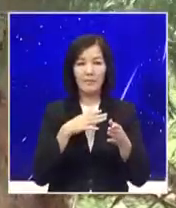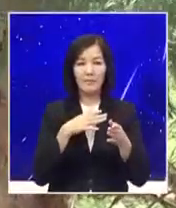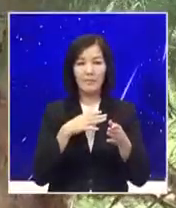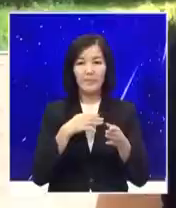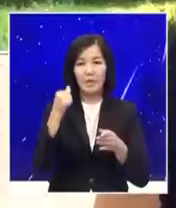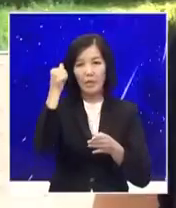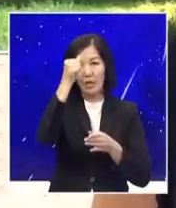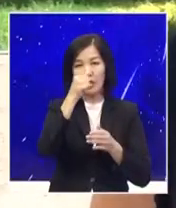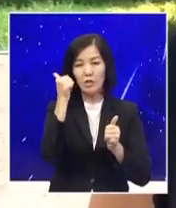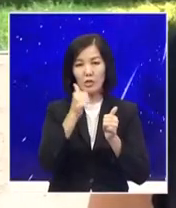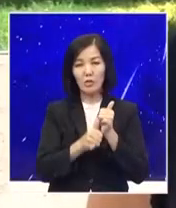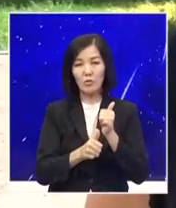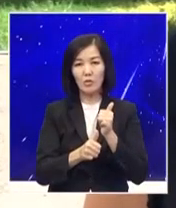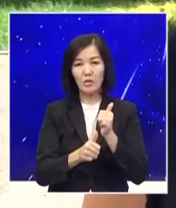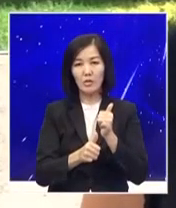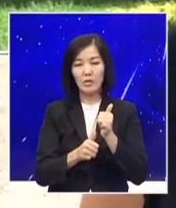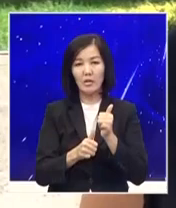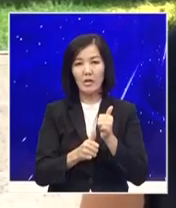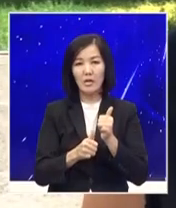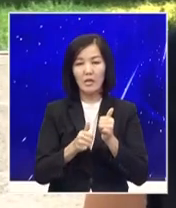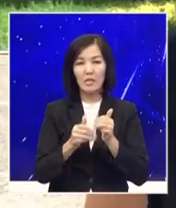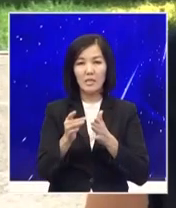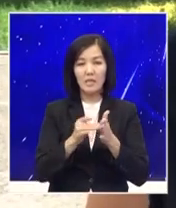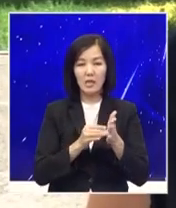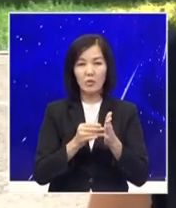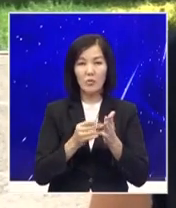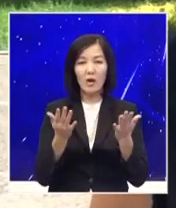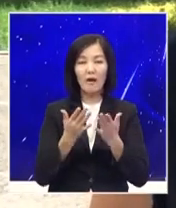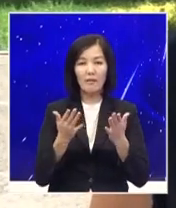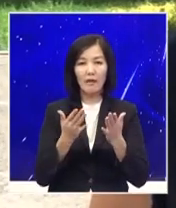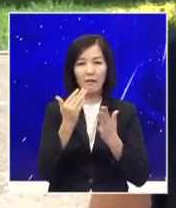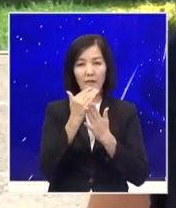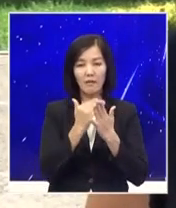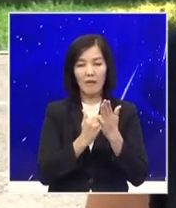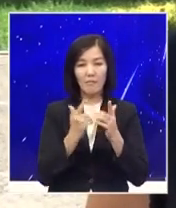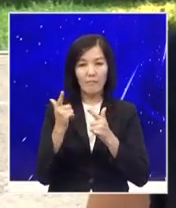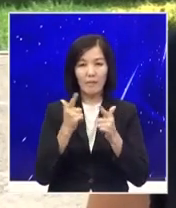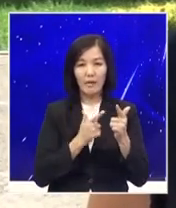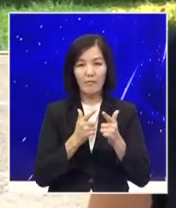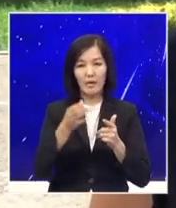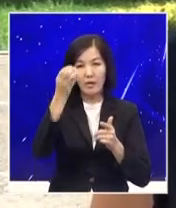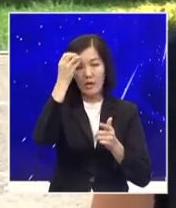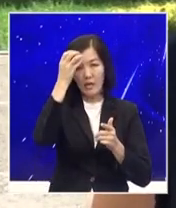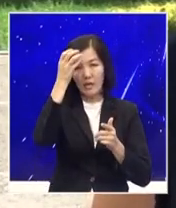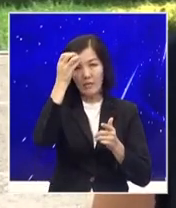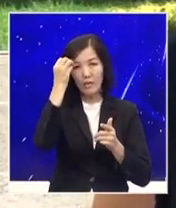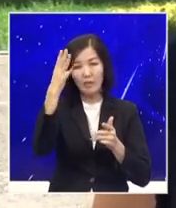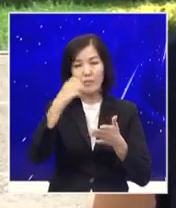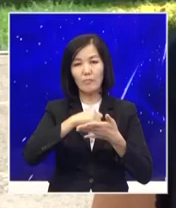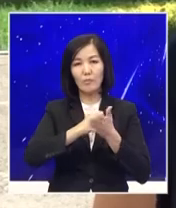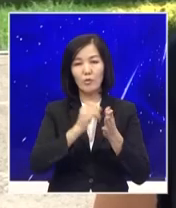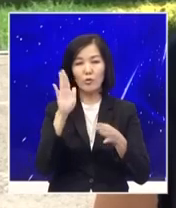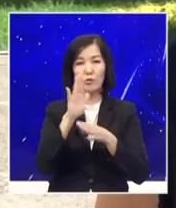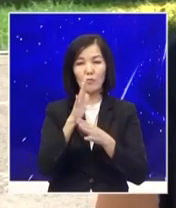жыл сайын қай баспадан кітап алатынымыз, қандай кітап алатындарымыздың барлығы білім ғылым министрлігінің бекіткен бұйрығы